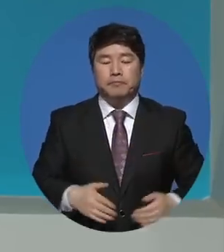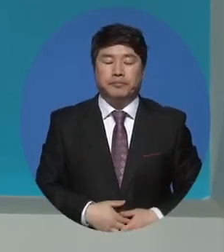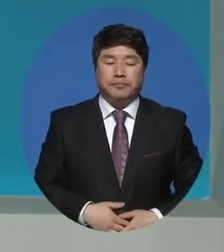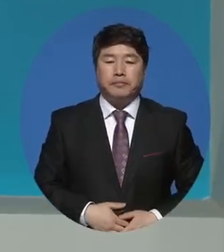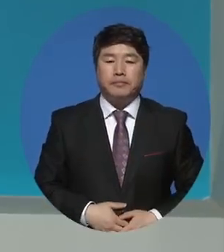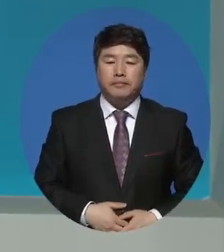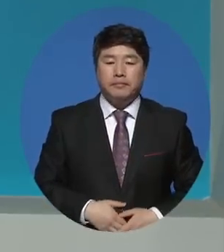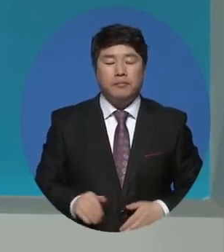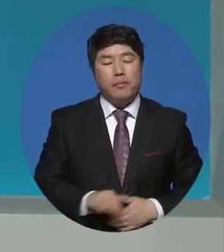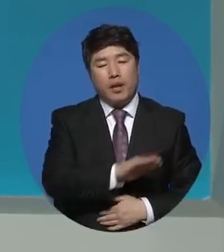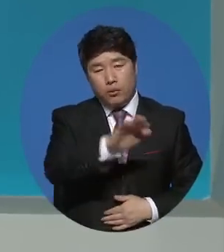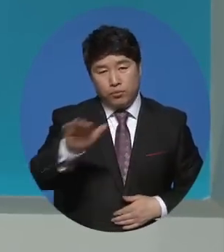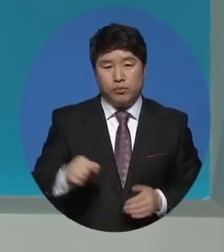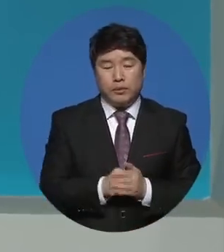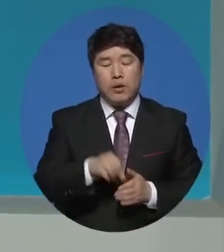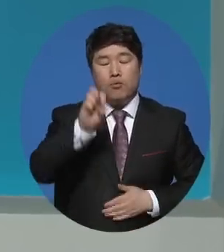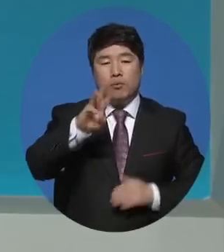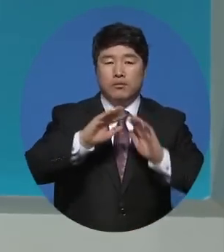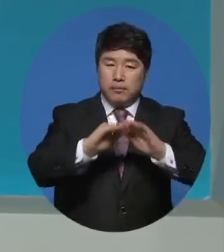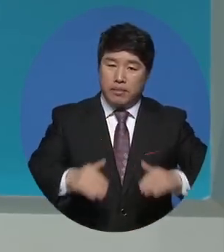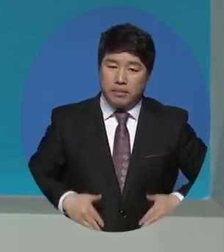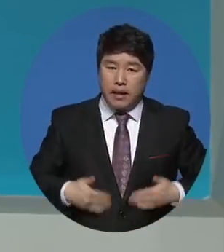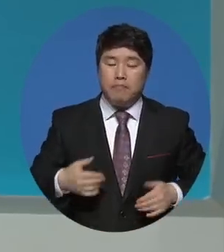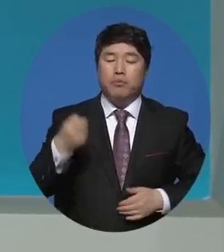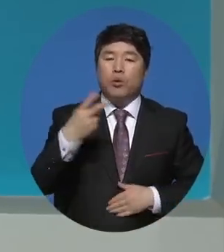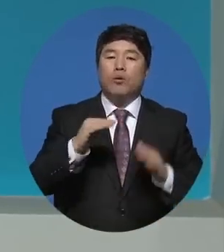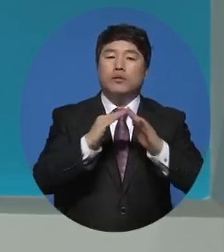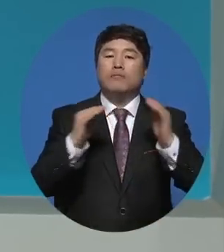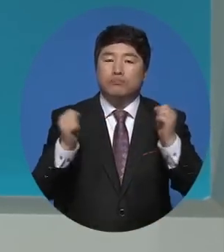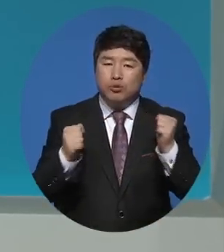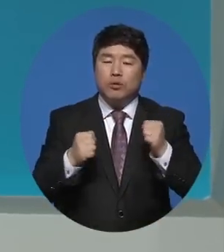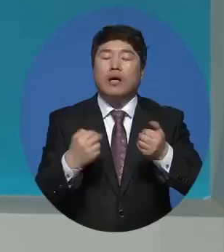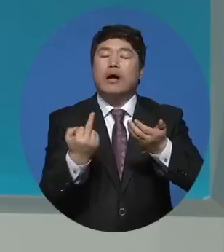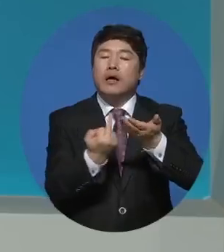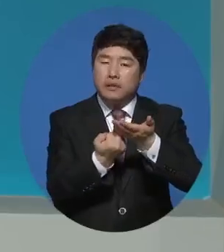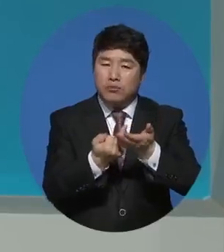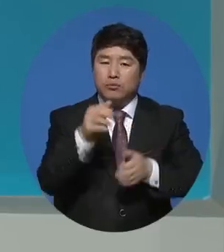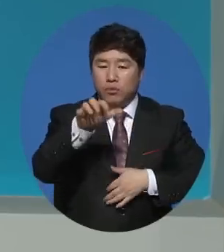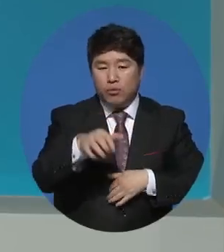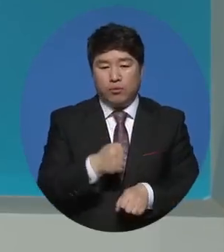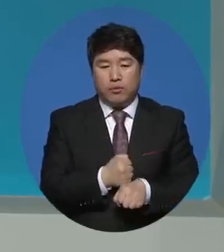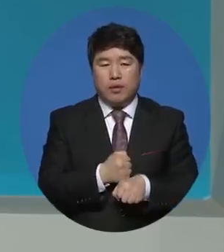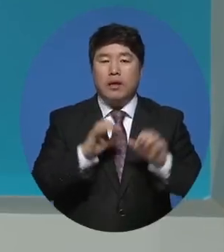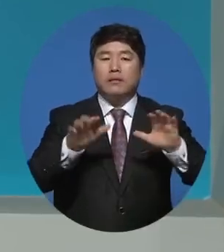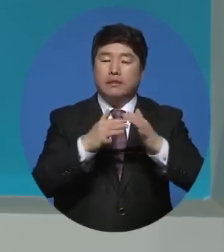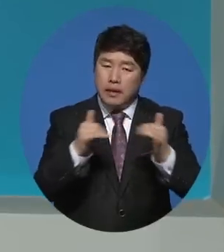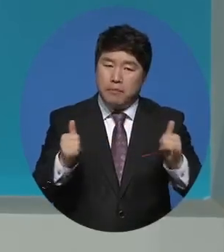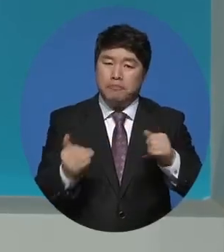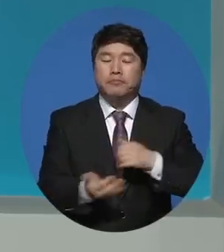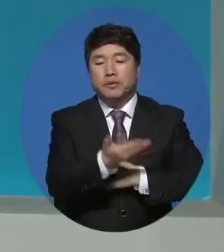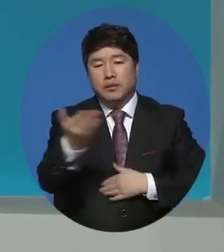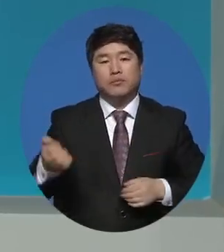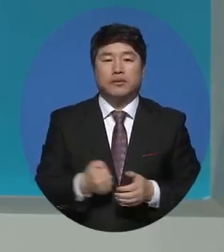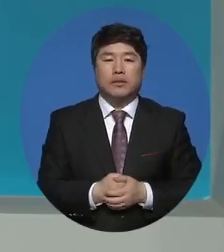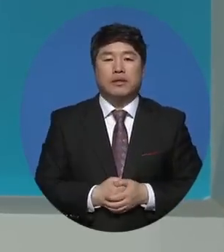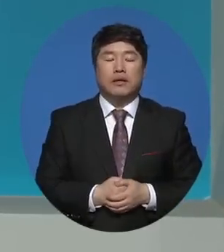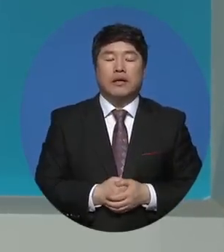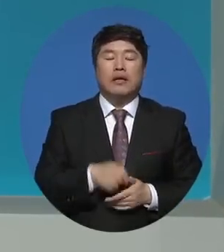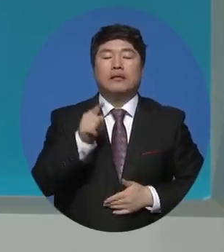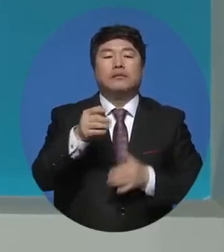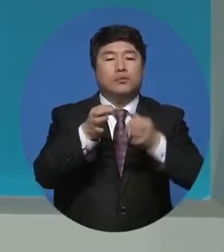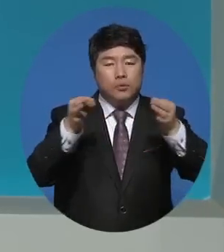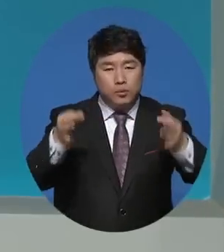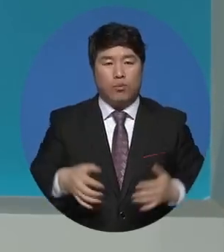드리겠습니다 우리 광주 전남 또 전북 우리 제주의 국민 여러분